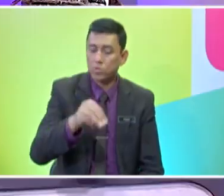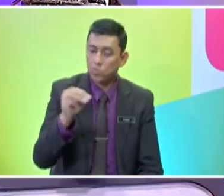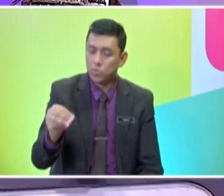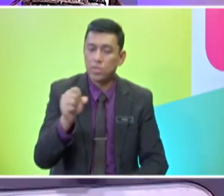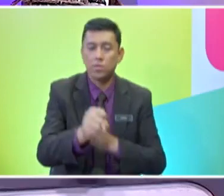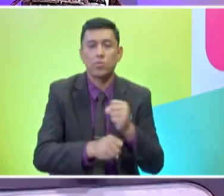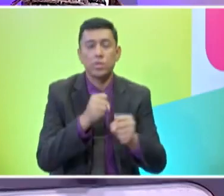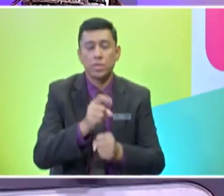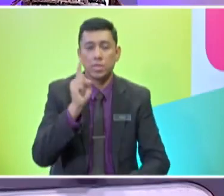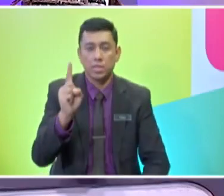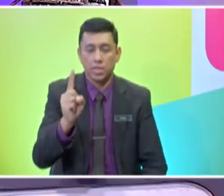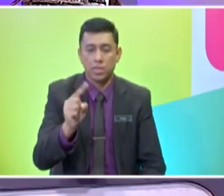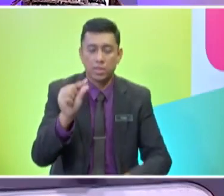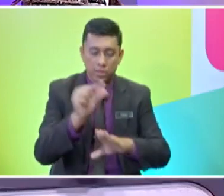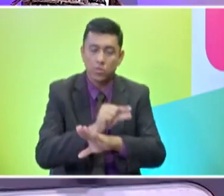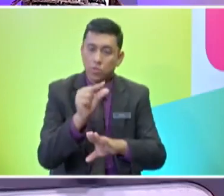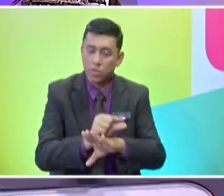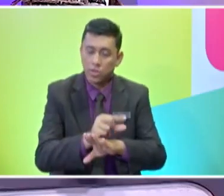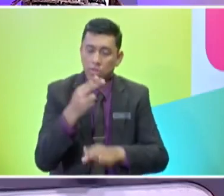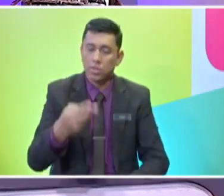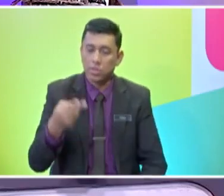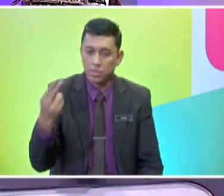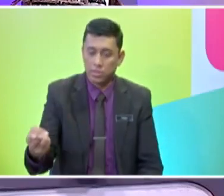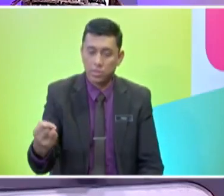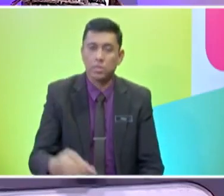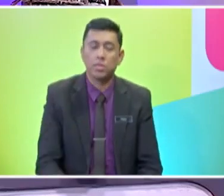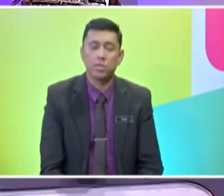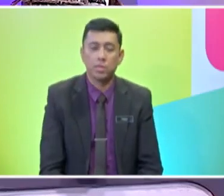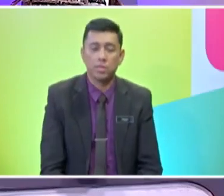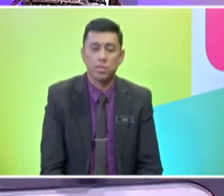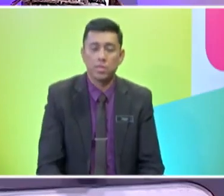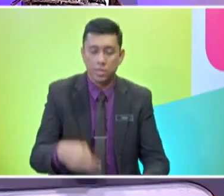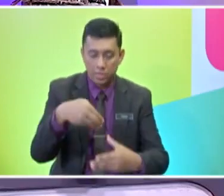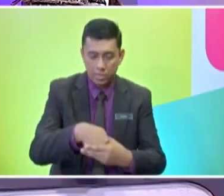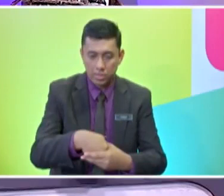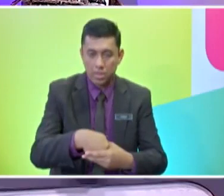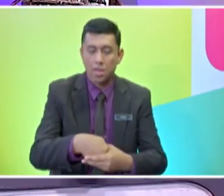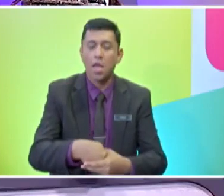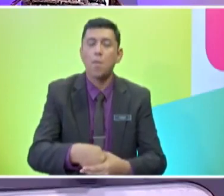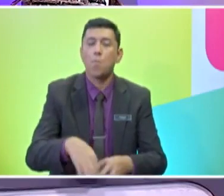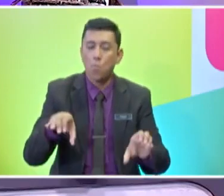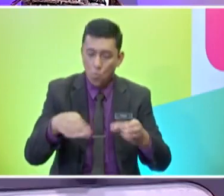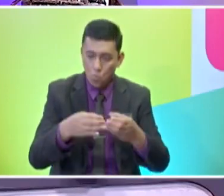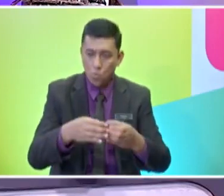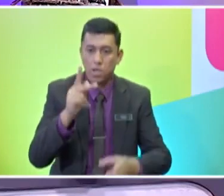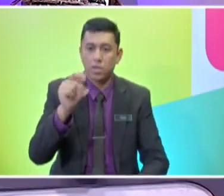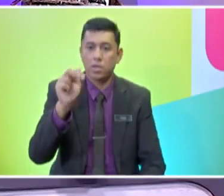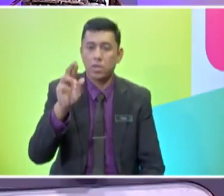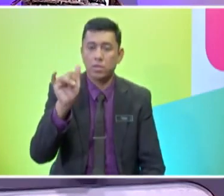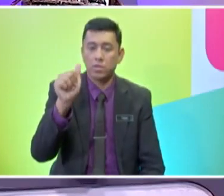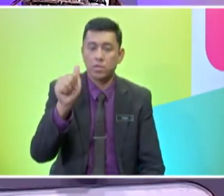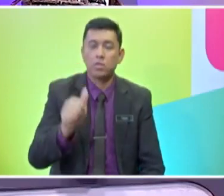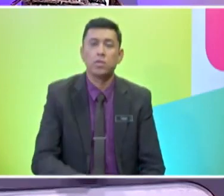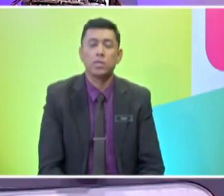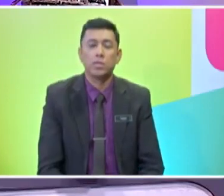kita menggunakan bahan-bahan dalam menghasilkan kritik dan menghasilkan karya pastikan bahan tersebut perlulah